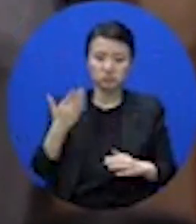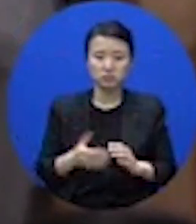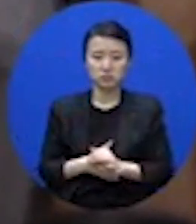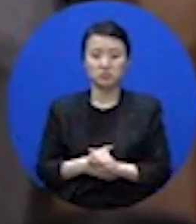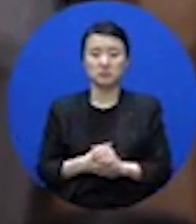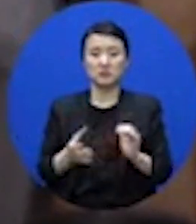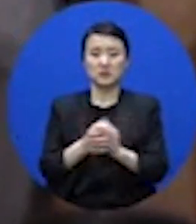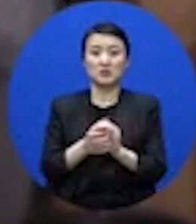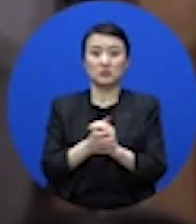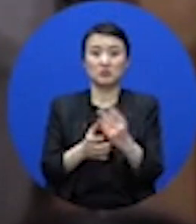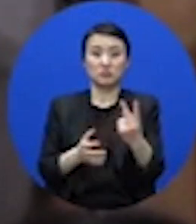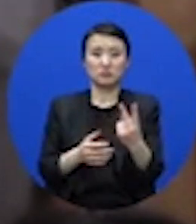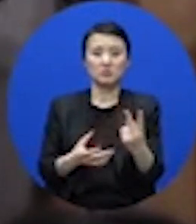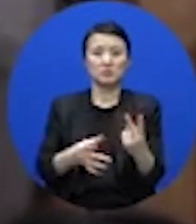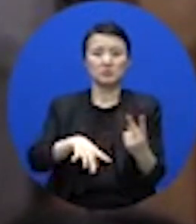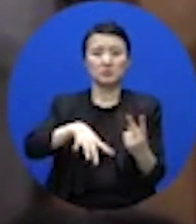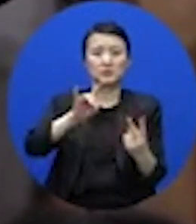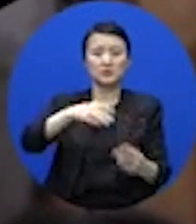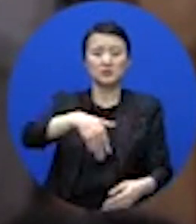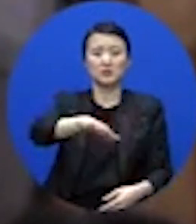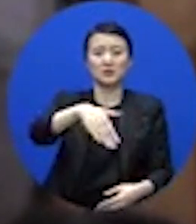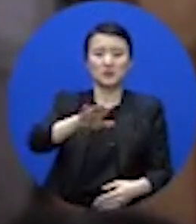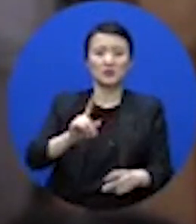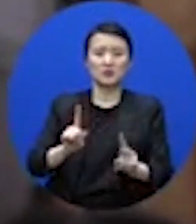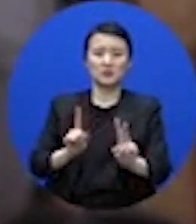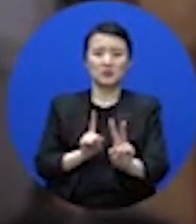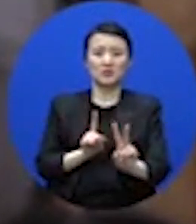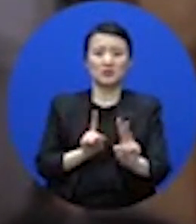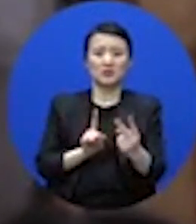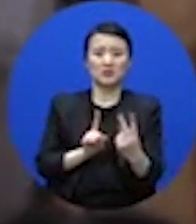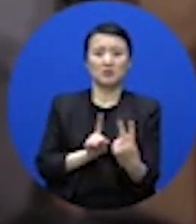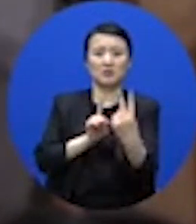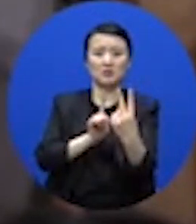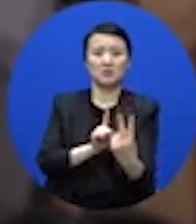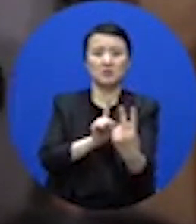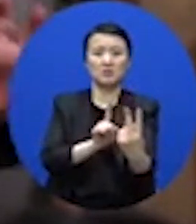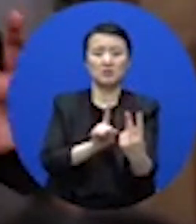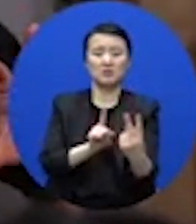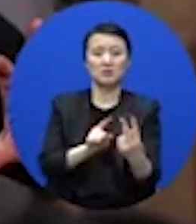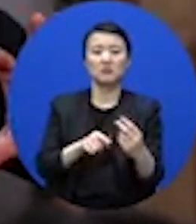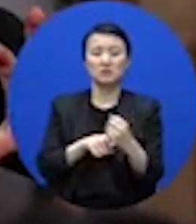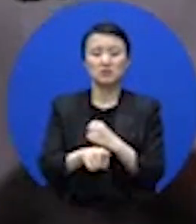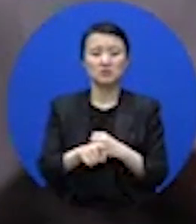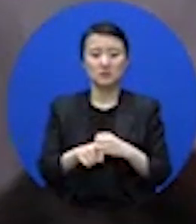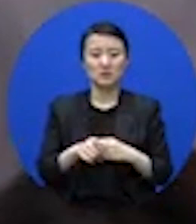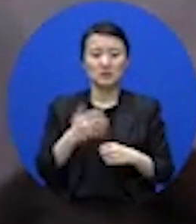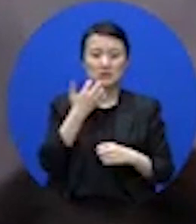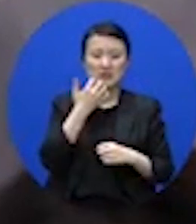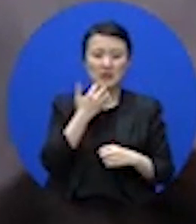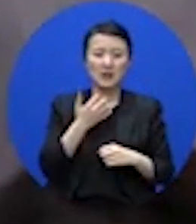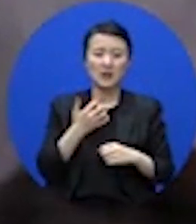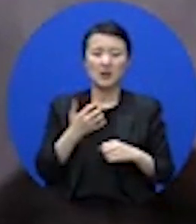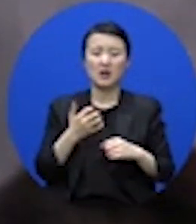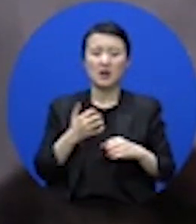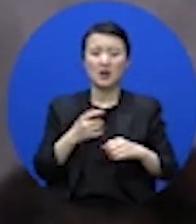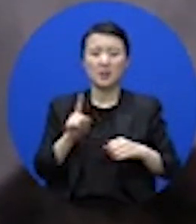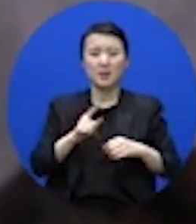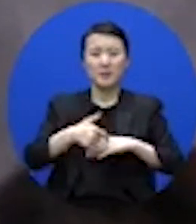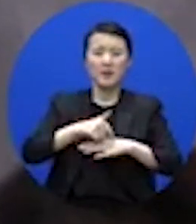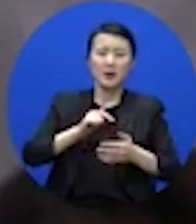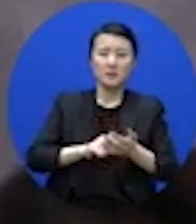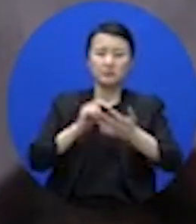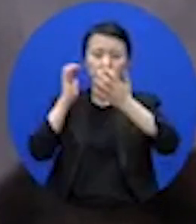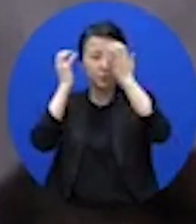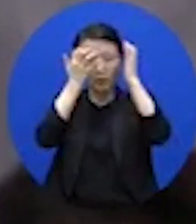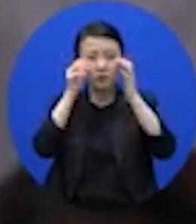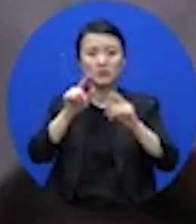그러고 으악 하고 지금 역동적이게 그림을 하늘색을 막 썼죠. 그런 작가를